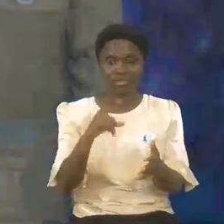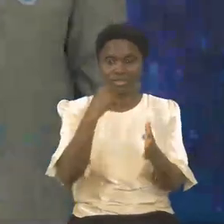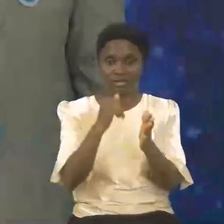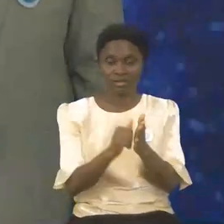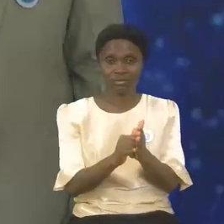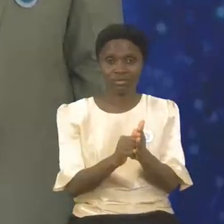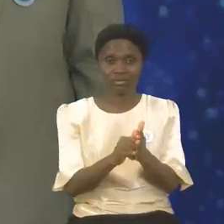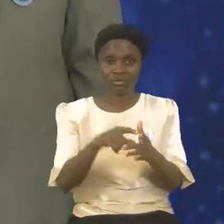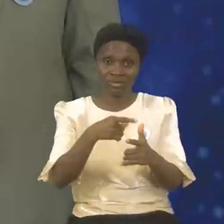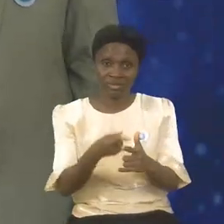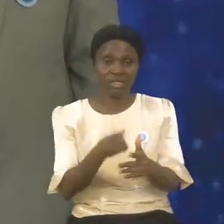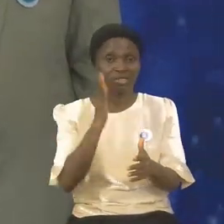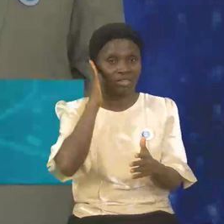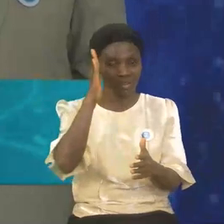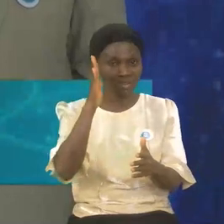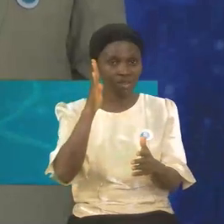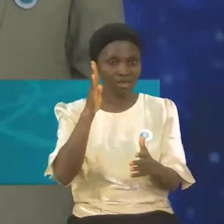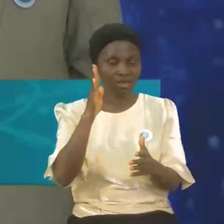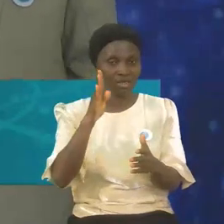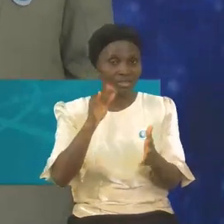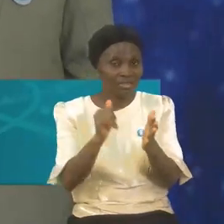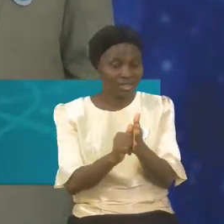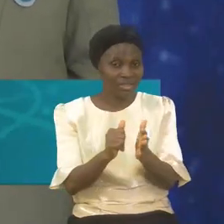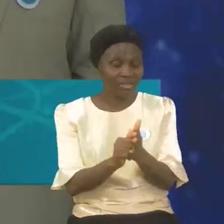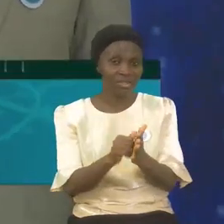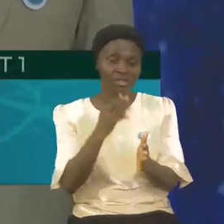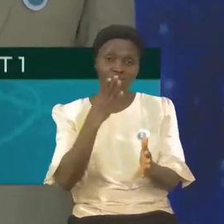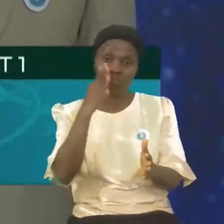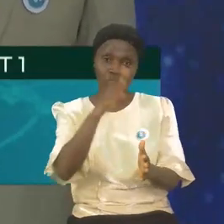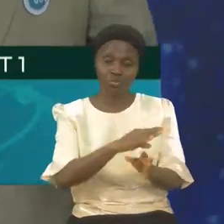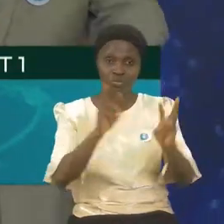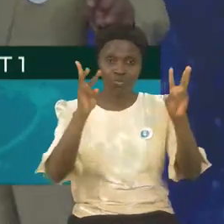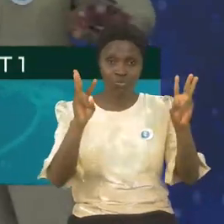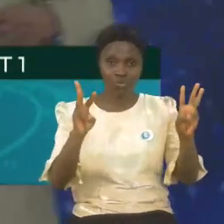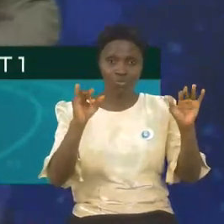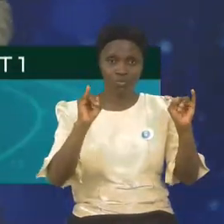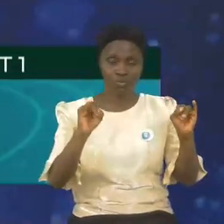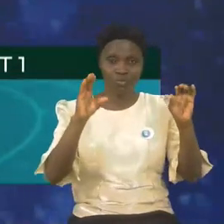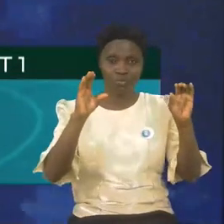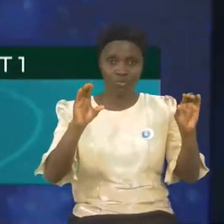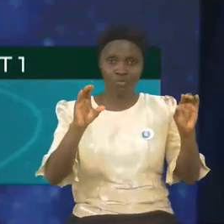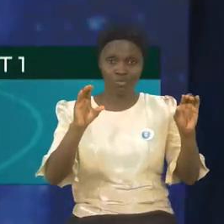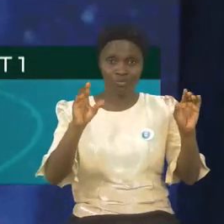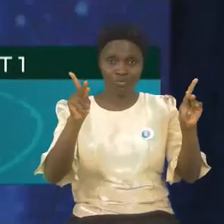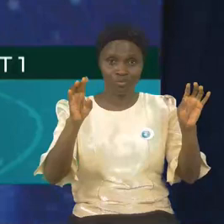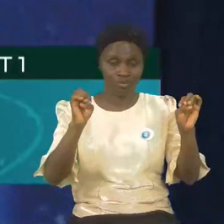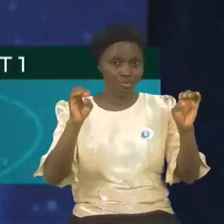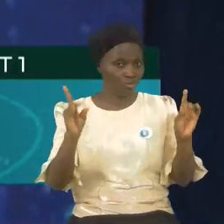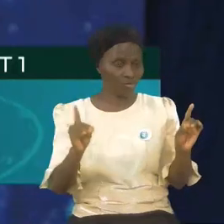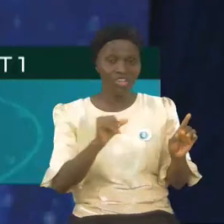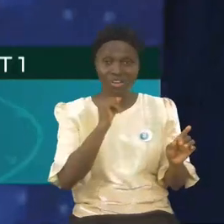et puis c'est Dieu verset 8 verset 8 Eddy et alors paraître limpide